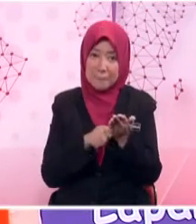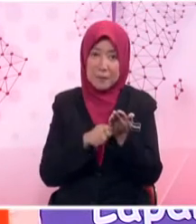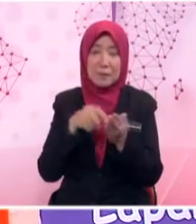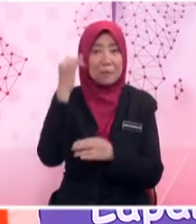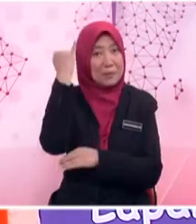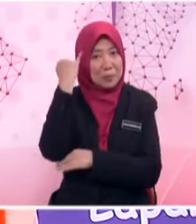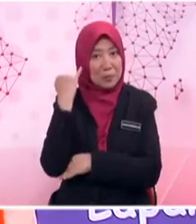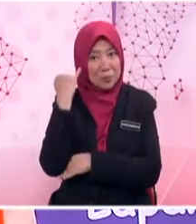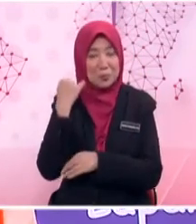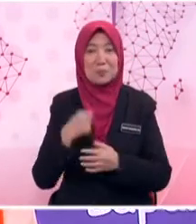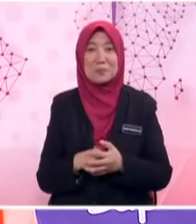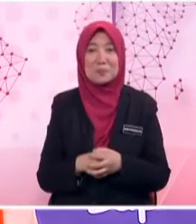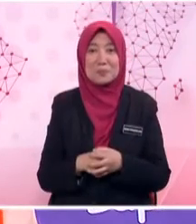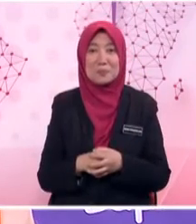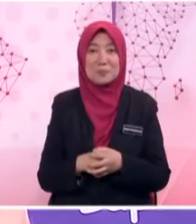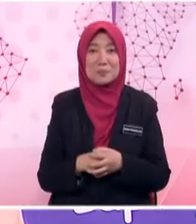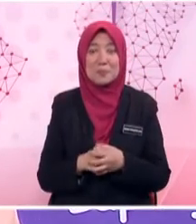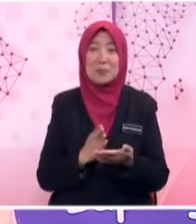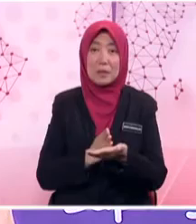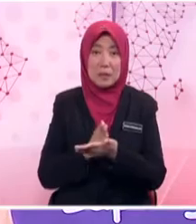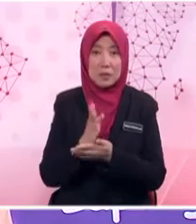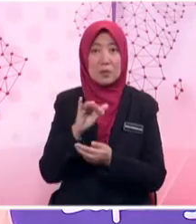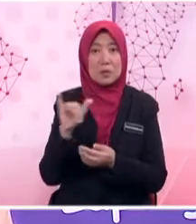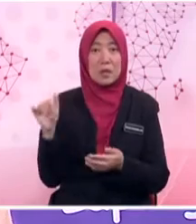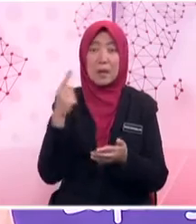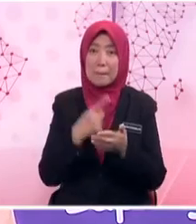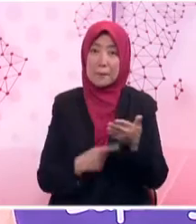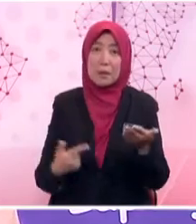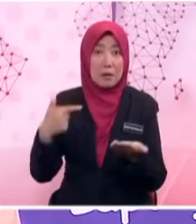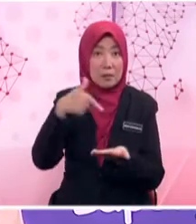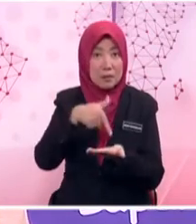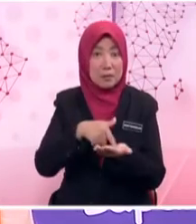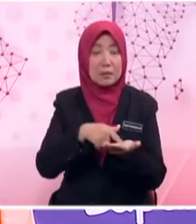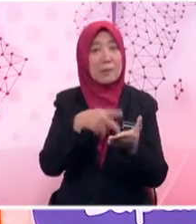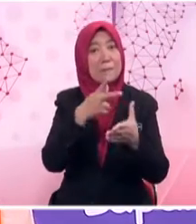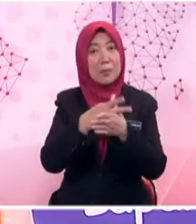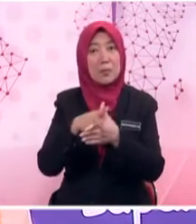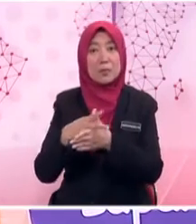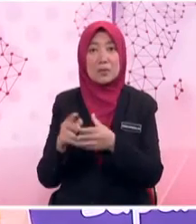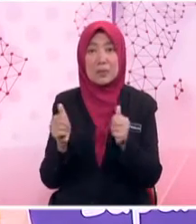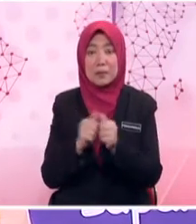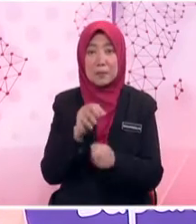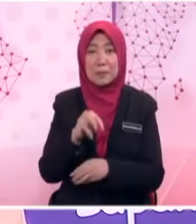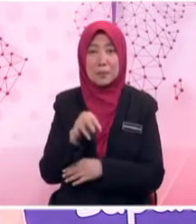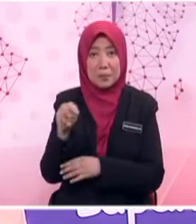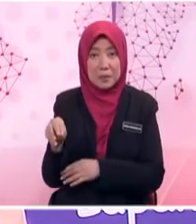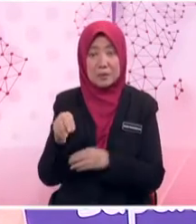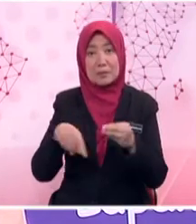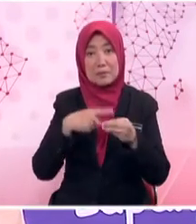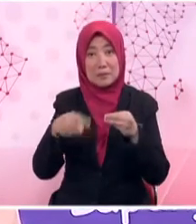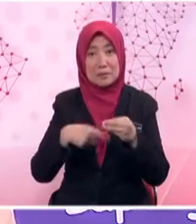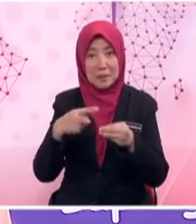Betul. Okey, baik, cikgu. Seterusnya, apa lagi yang kita nak kongsikan kepada murid-murid berkenaan dengan ayat tunggal